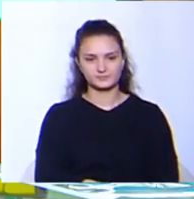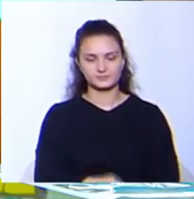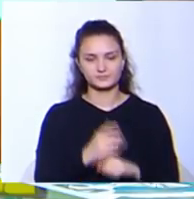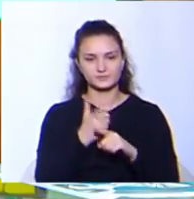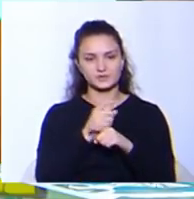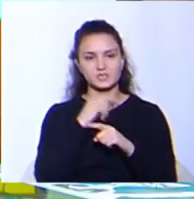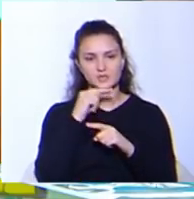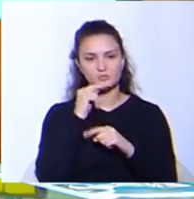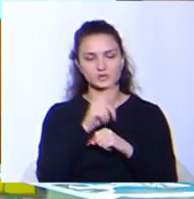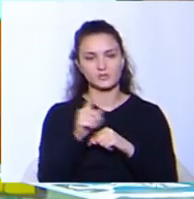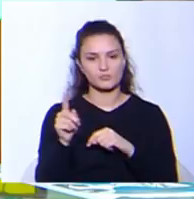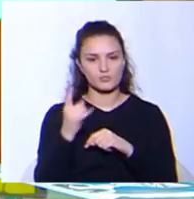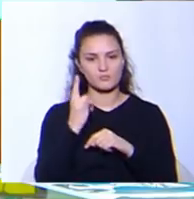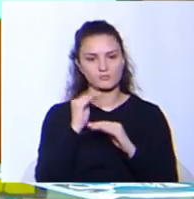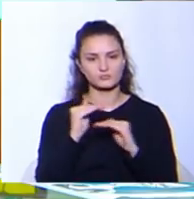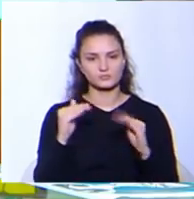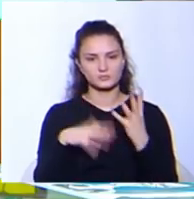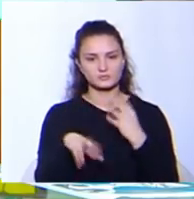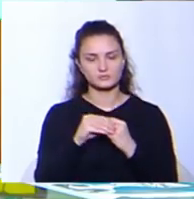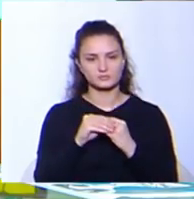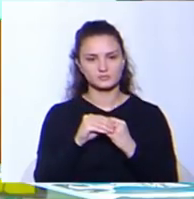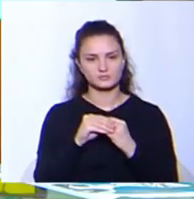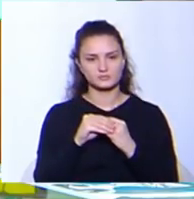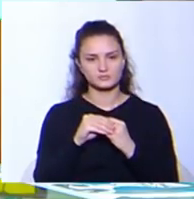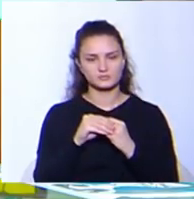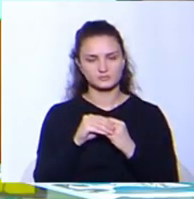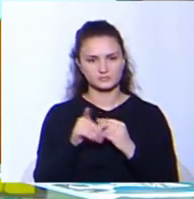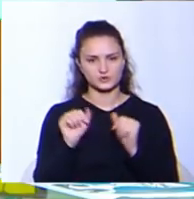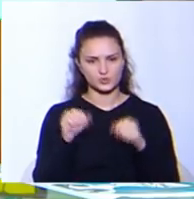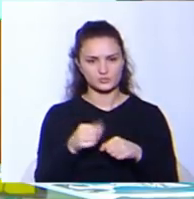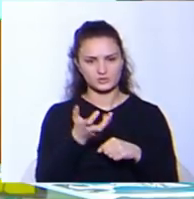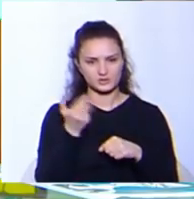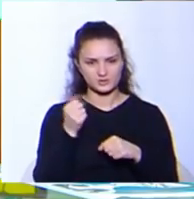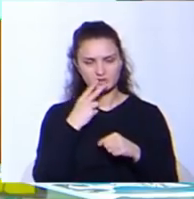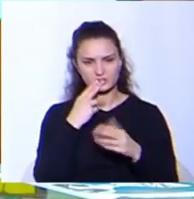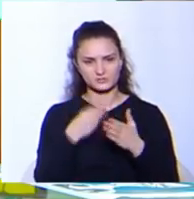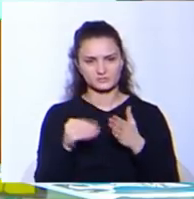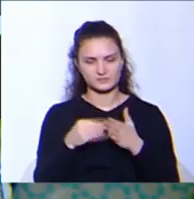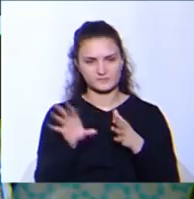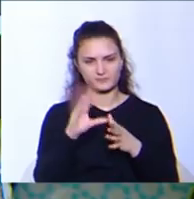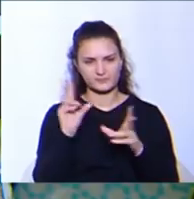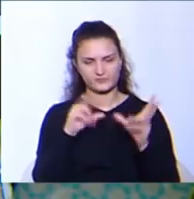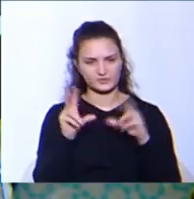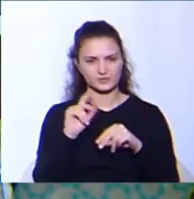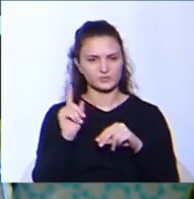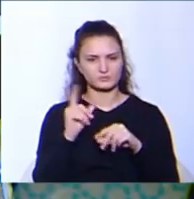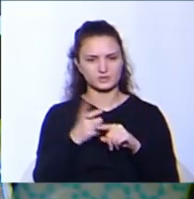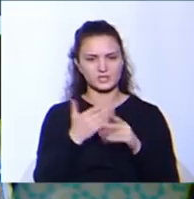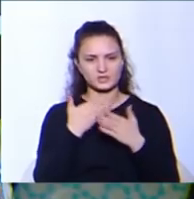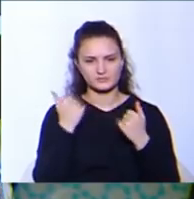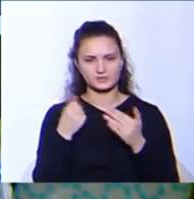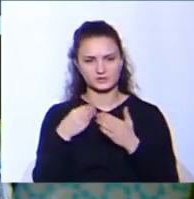საყურადღებოა ისიც, რომ ბავშვებისთვის მეტნაკლებად ეს საშუალებები ხელმისაწვდომია, სიგარეტზე საერთოდ თვლიან, რომ ძალიან